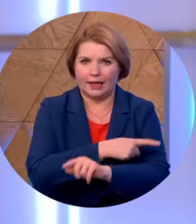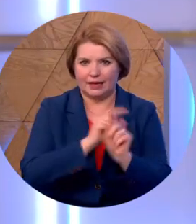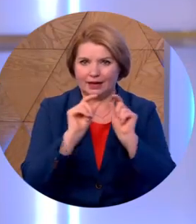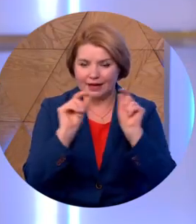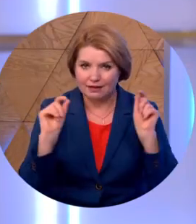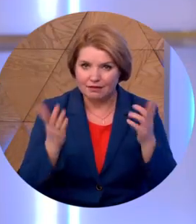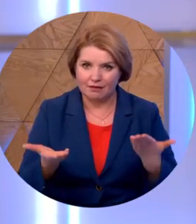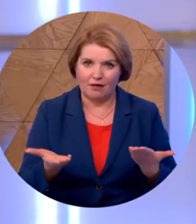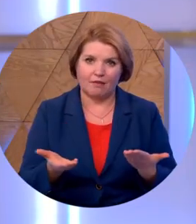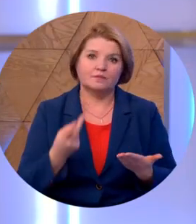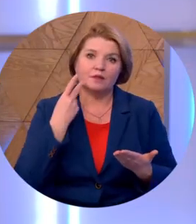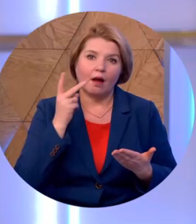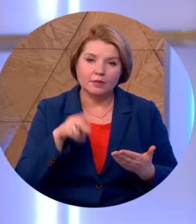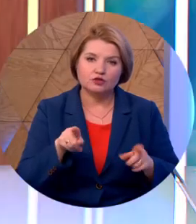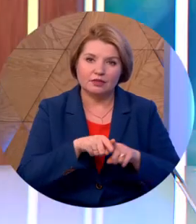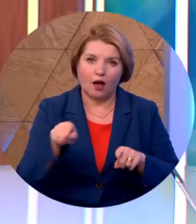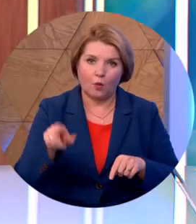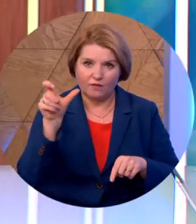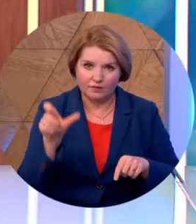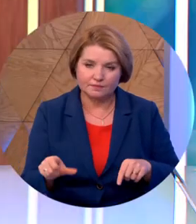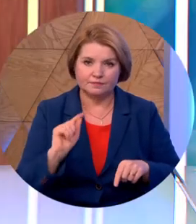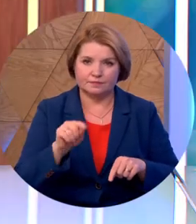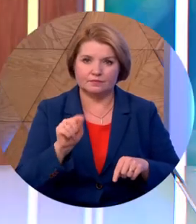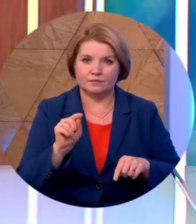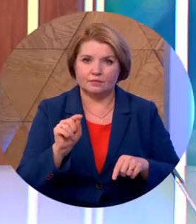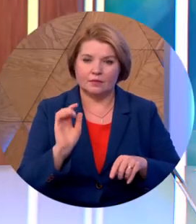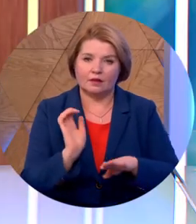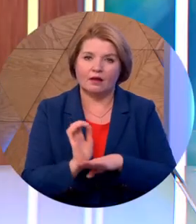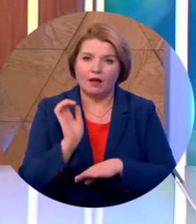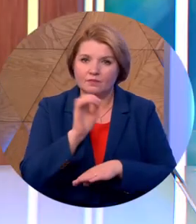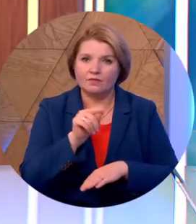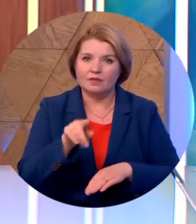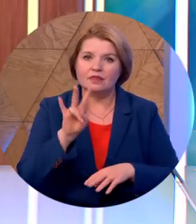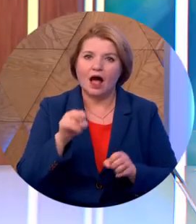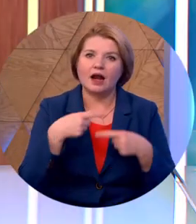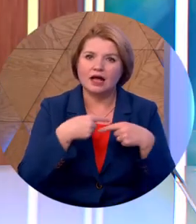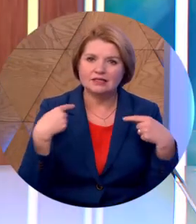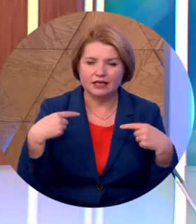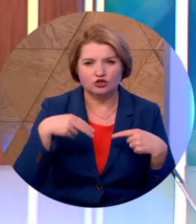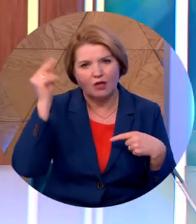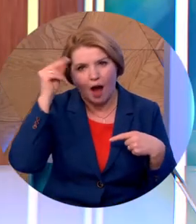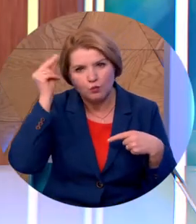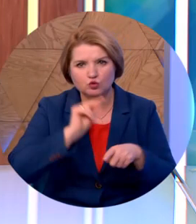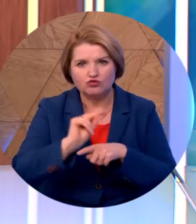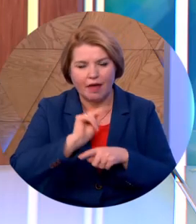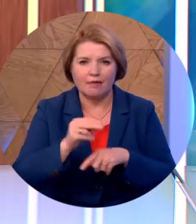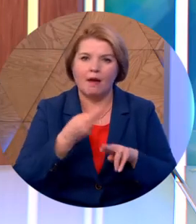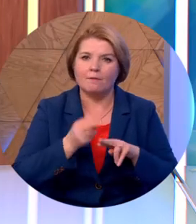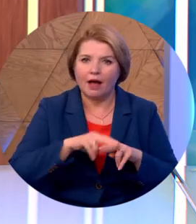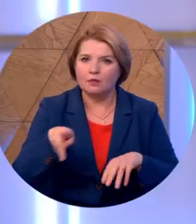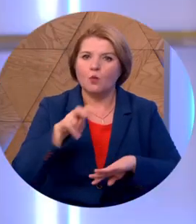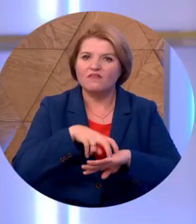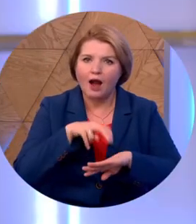такого врача за свой счёт за счёт объёма препаратов за счёт клиники посылает его на различные конференции обучения поэтому врач всегда